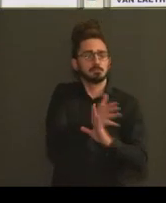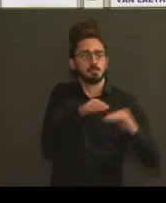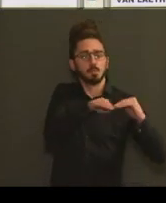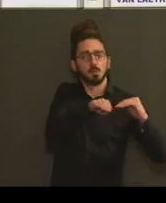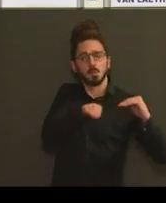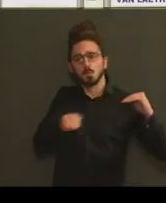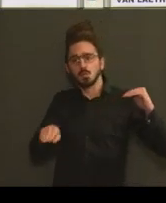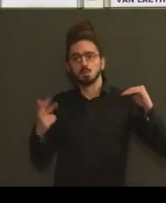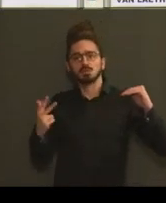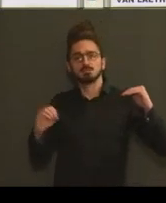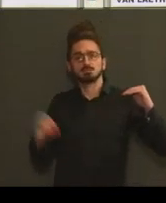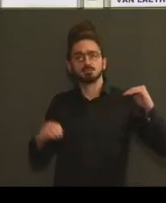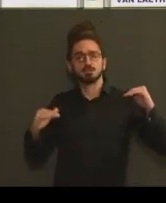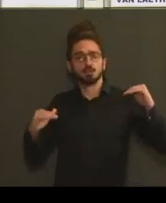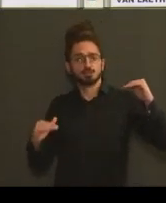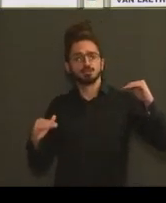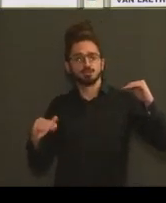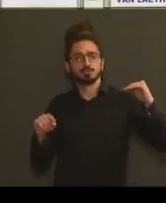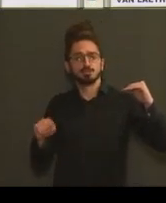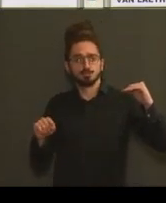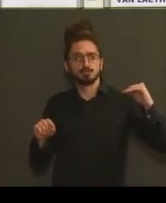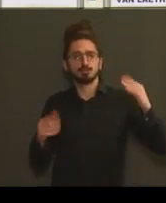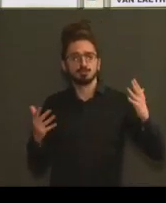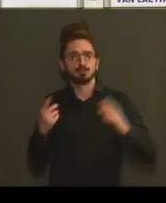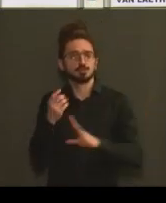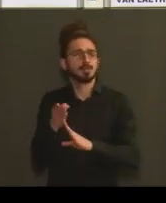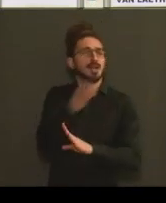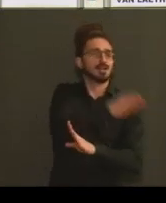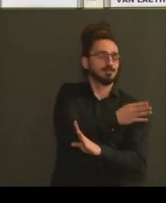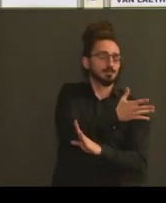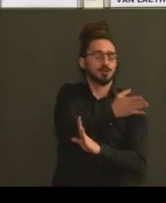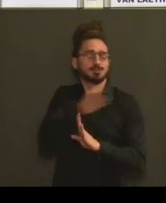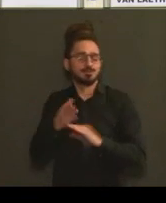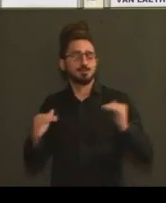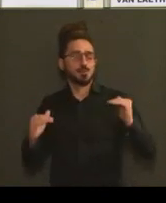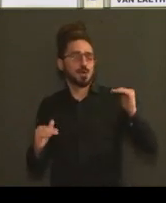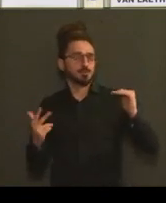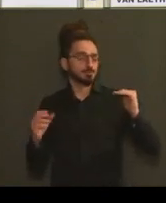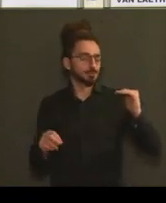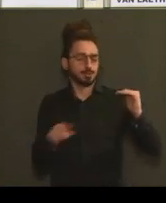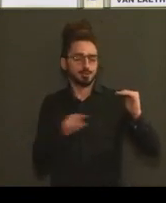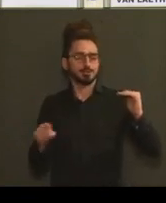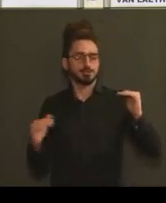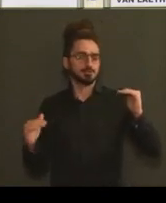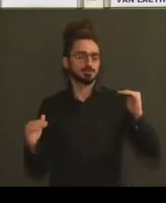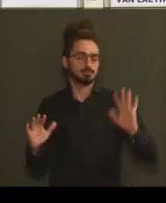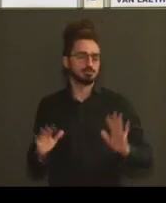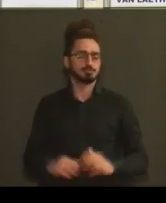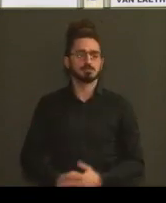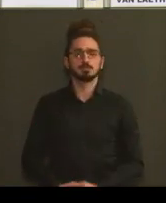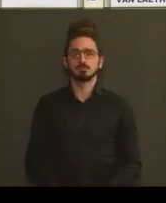qu'on avait sur la moyenne de la semaine précédente. Chiffres plus encourageants, ce sont les chiffres